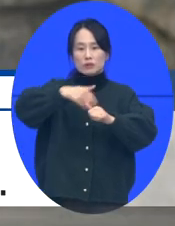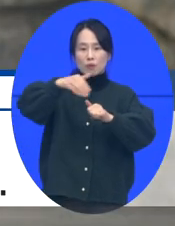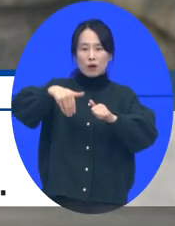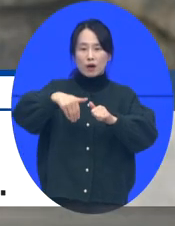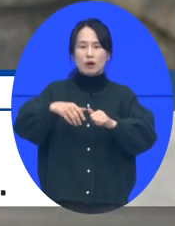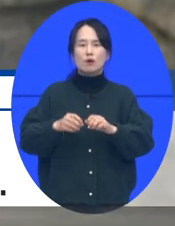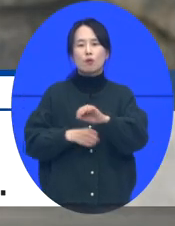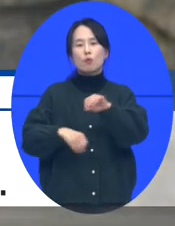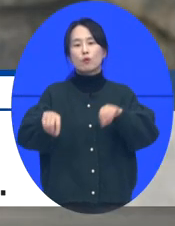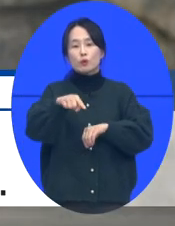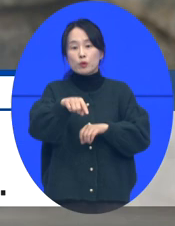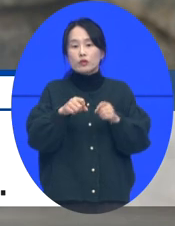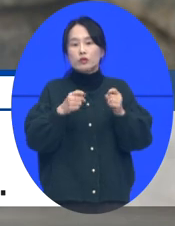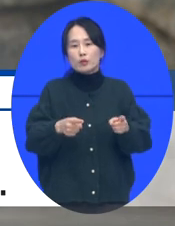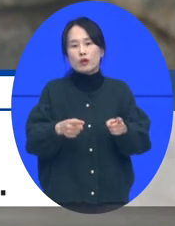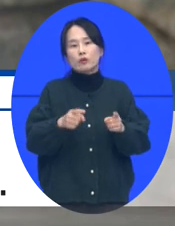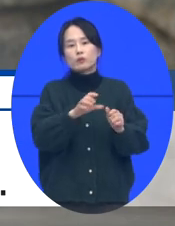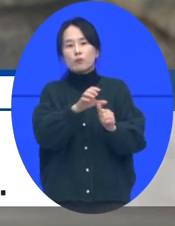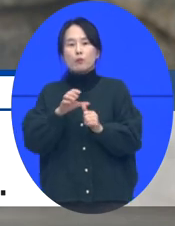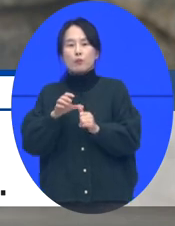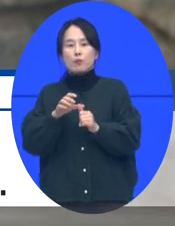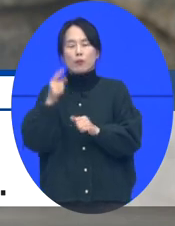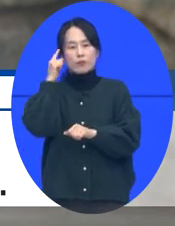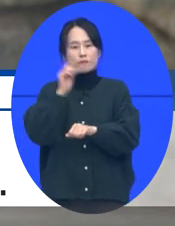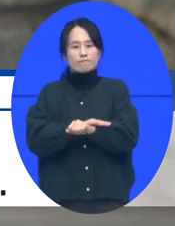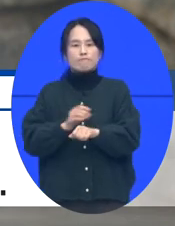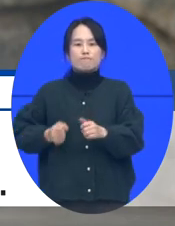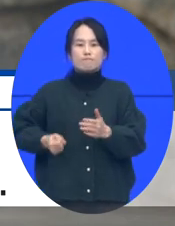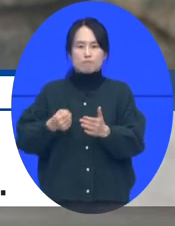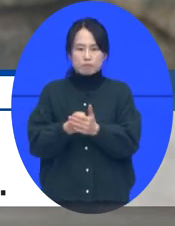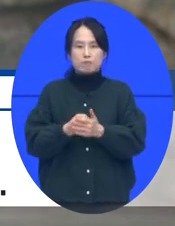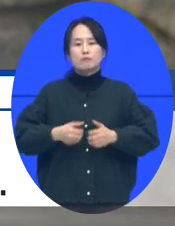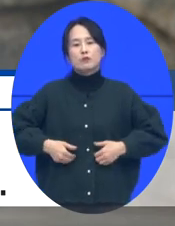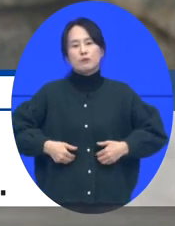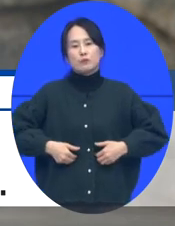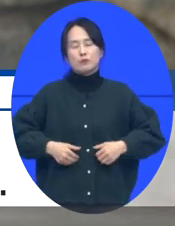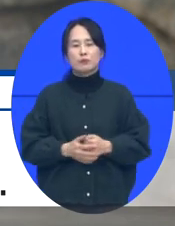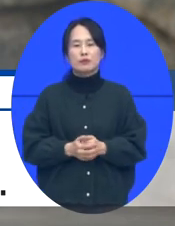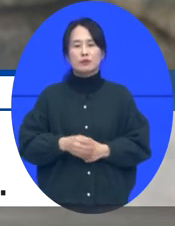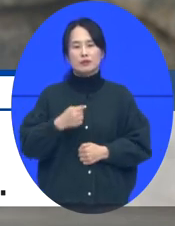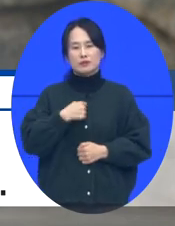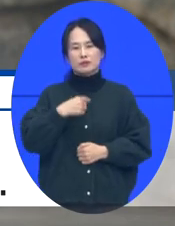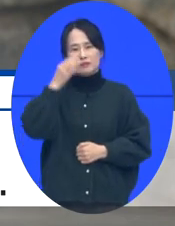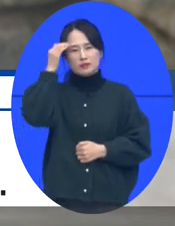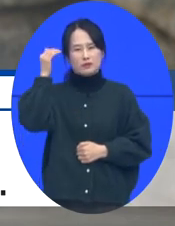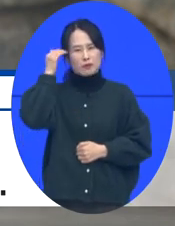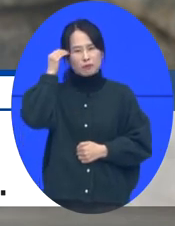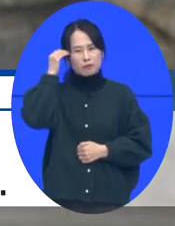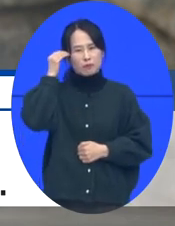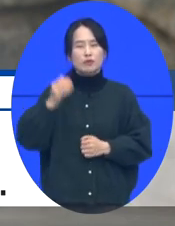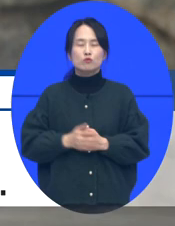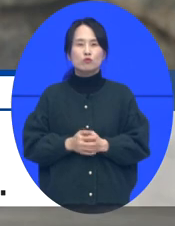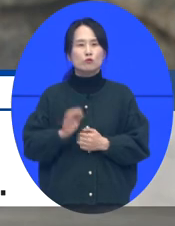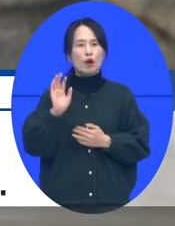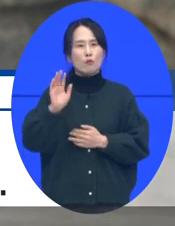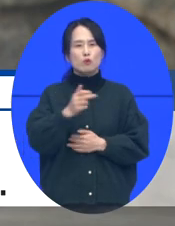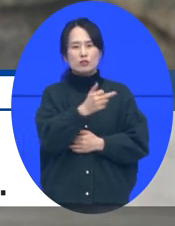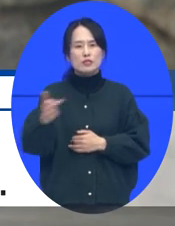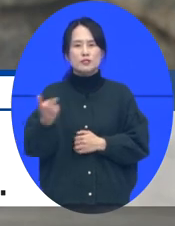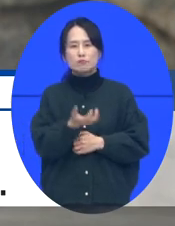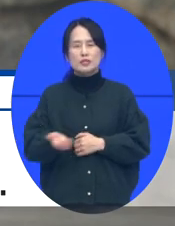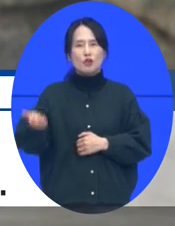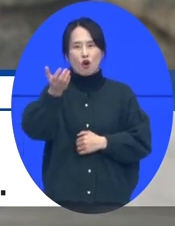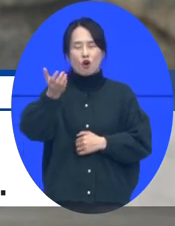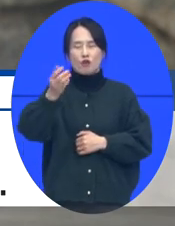지금의 상황에서 오히려 이것을 기회로 활용하는 슬기와 용기가 있어야지 저는